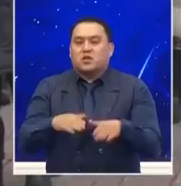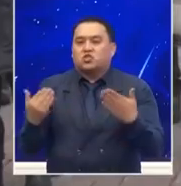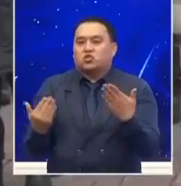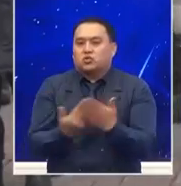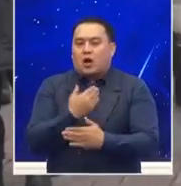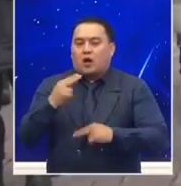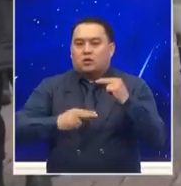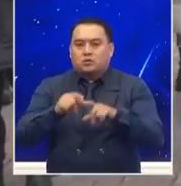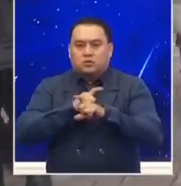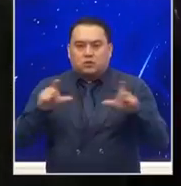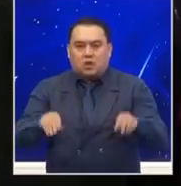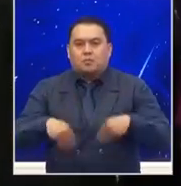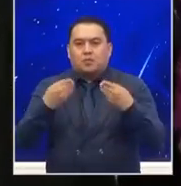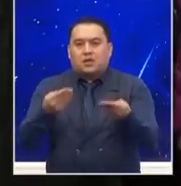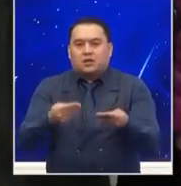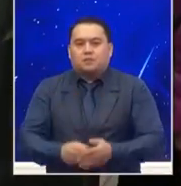ғимарат салдыртып берді.